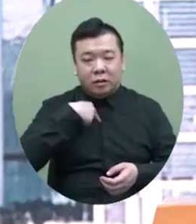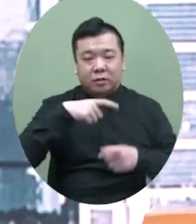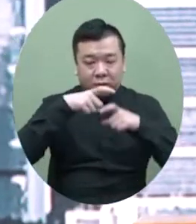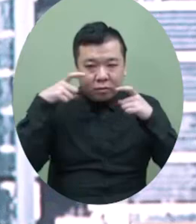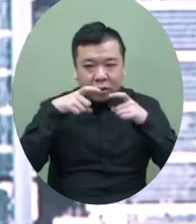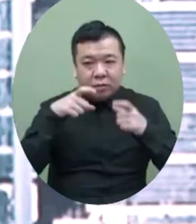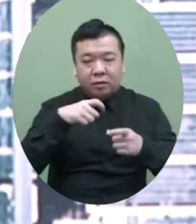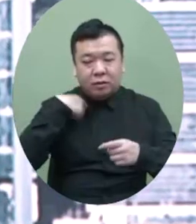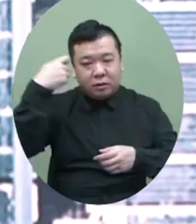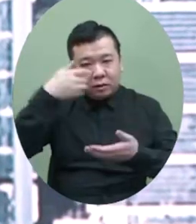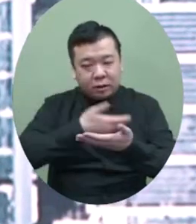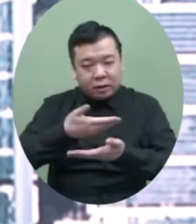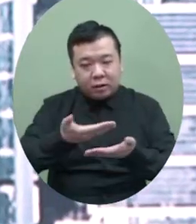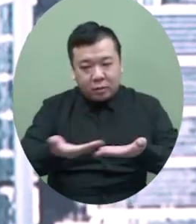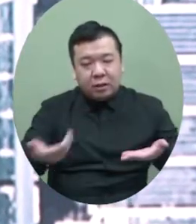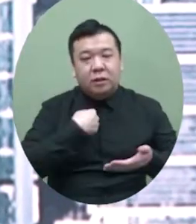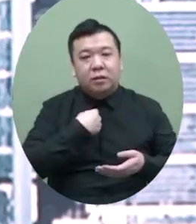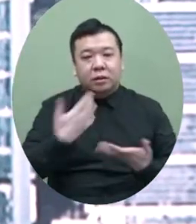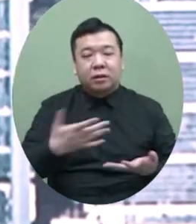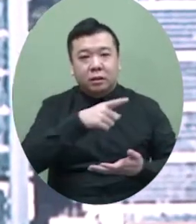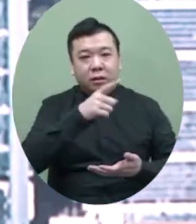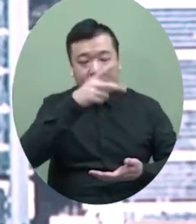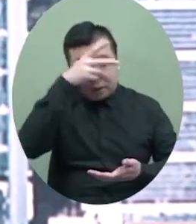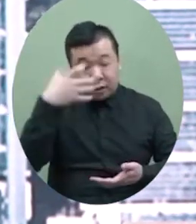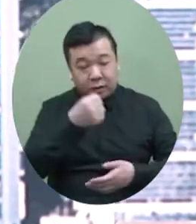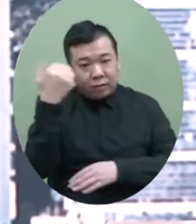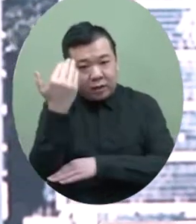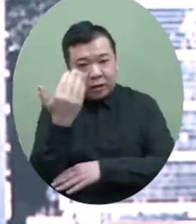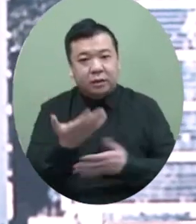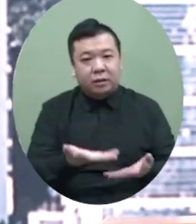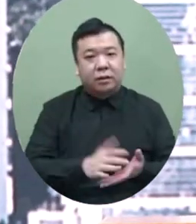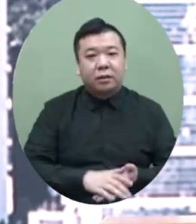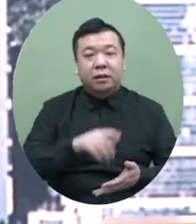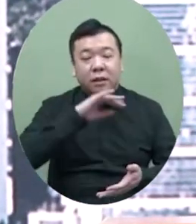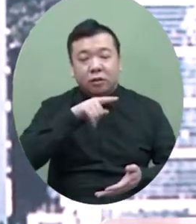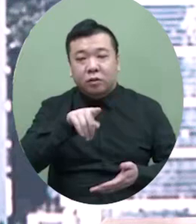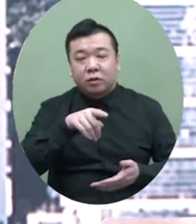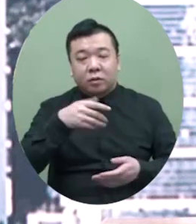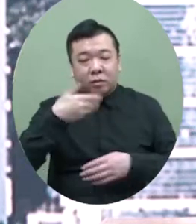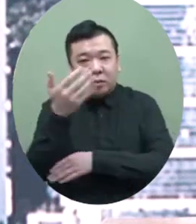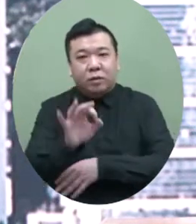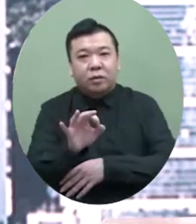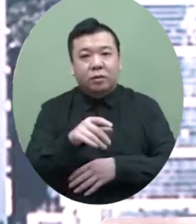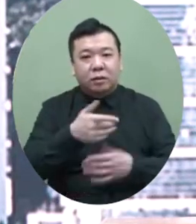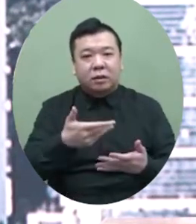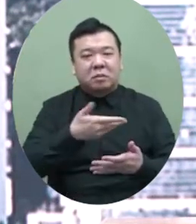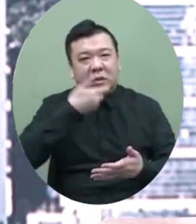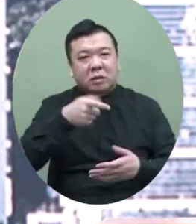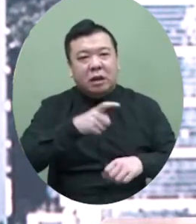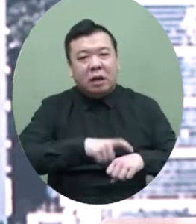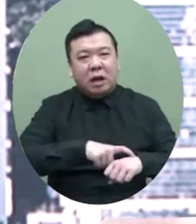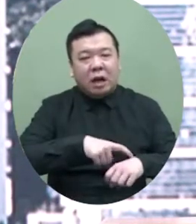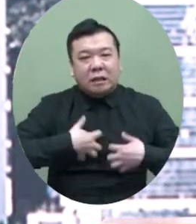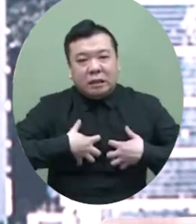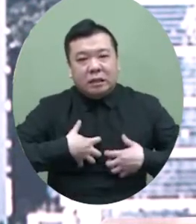離。我哋而家先睇下行政長官有冇發言，如果冇，我哋就直接進入提問。 因為我今朝嘅時間比較緊